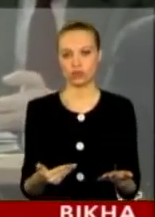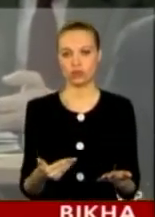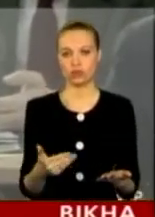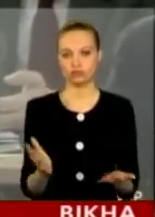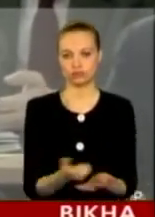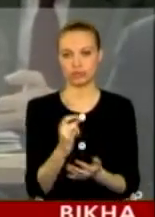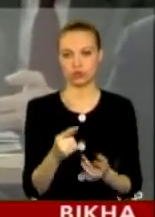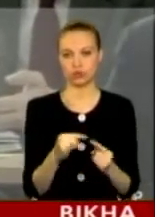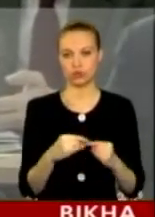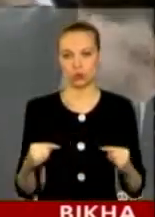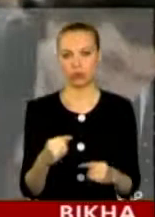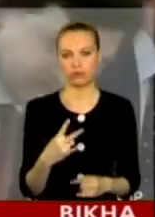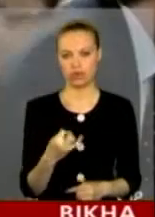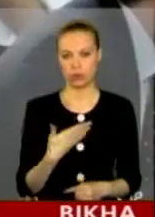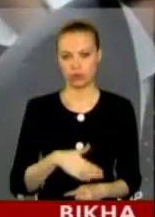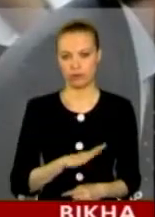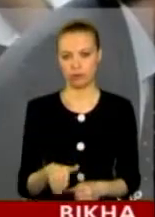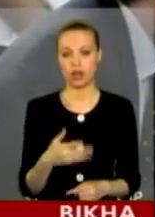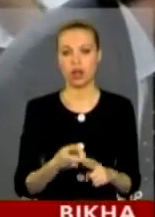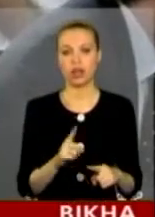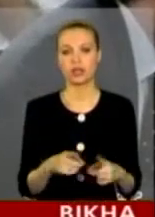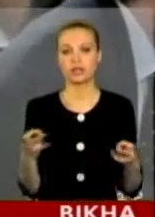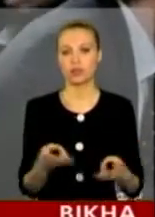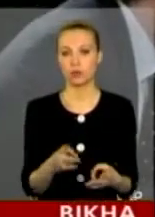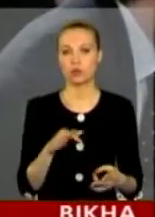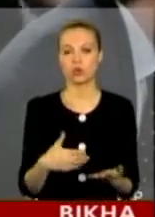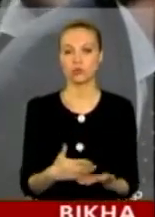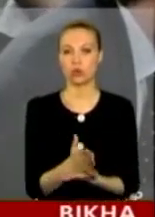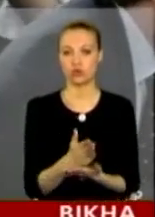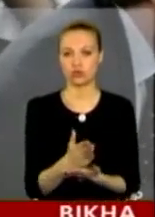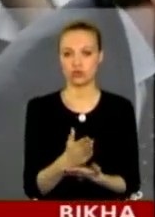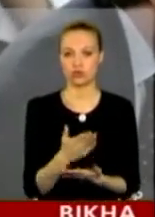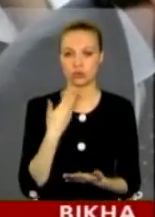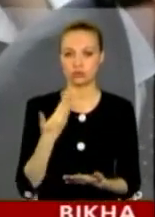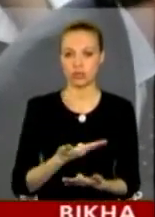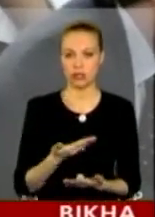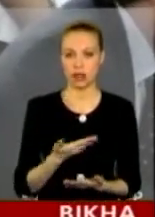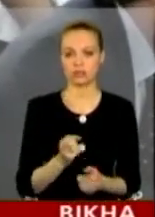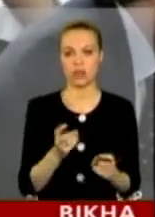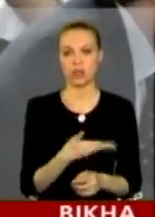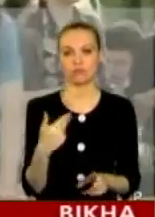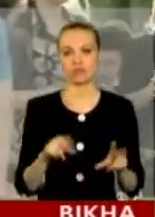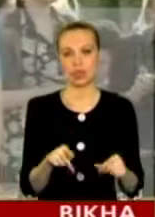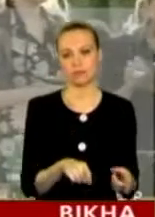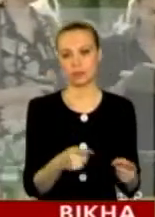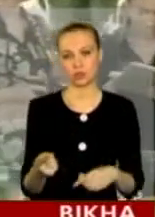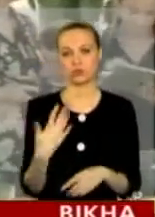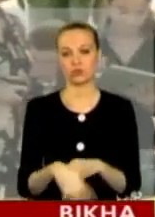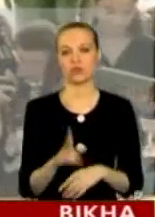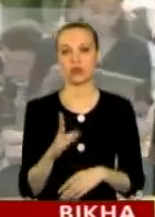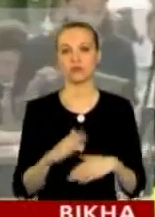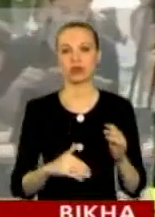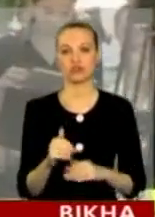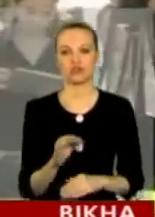из-за столов переговоров неудовлетворенными. Необходима от политической декларации, как мы считаем, переходить уже к